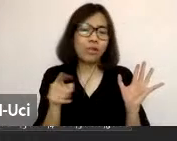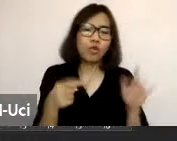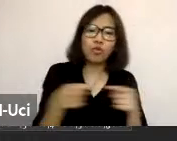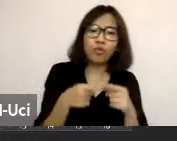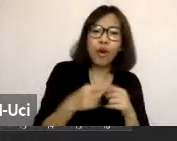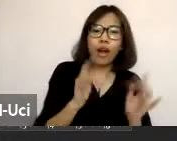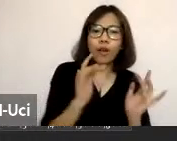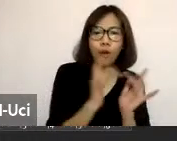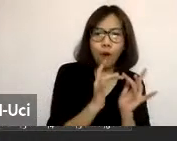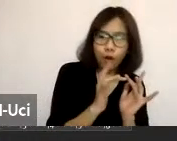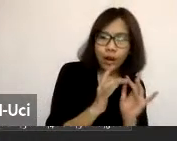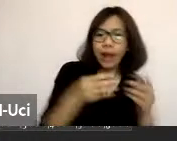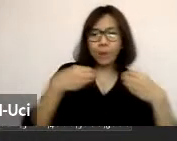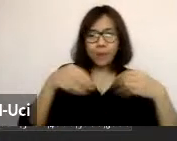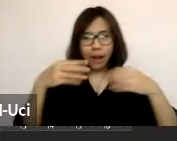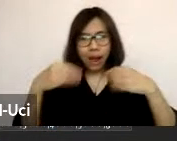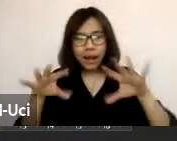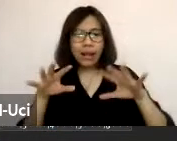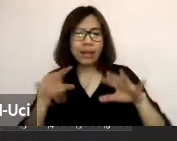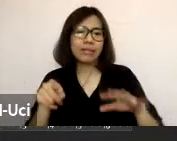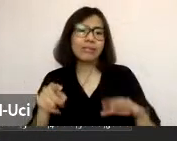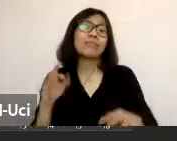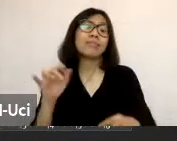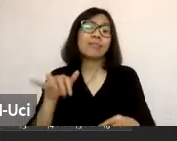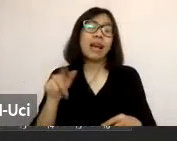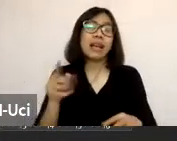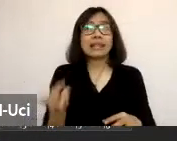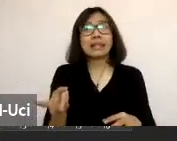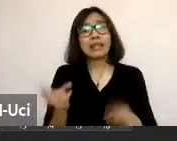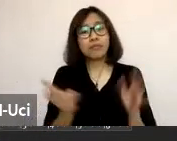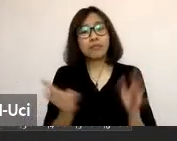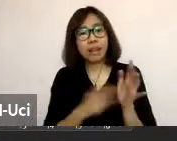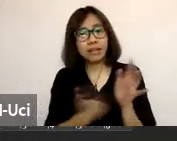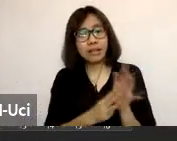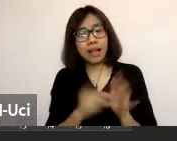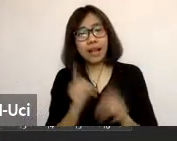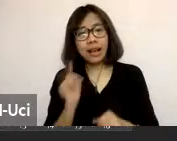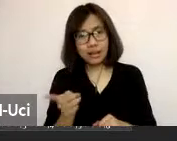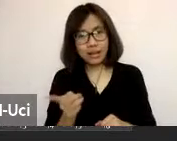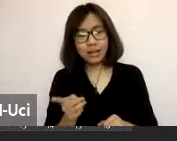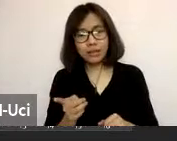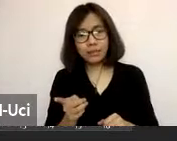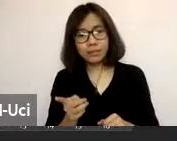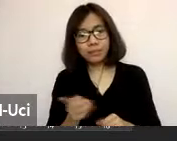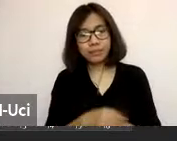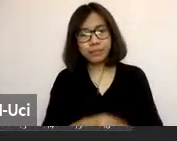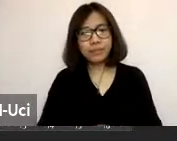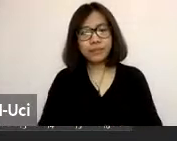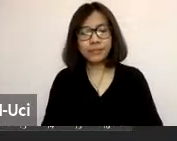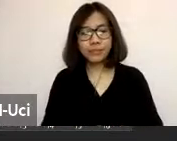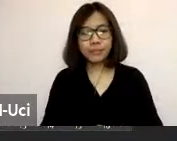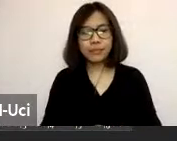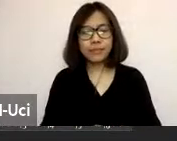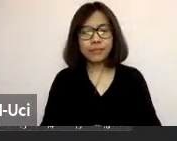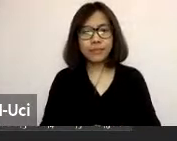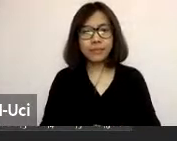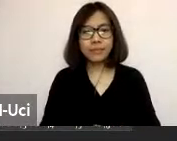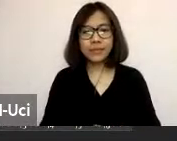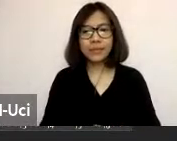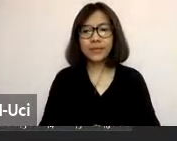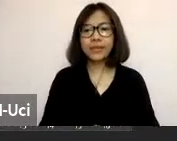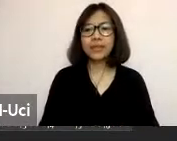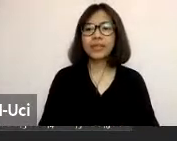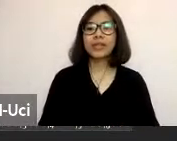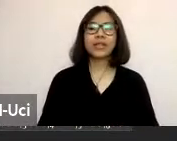menjadi permasalahan digital biarpun di eh di dalam aturan kita